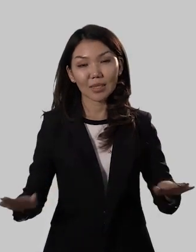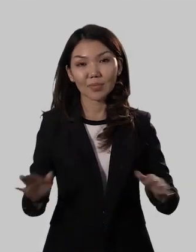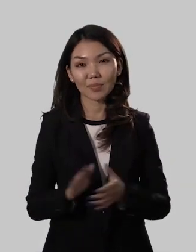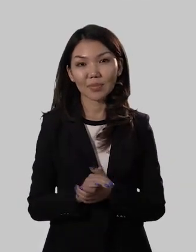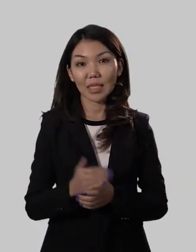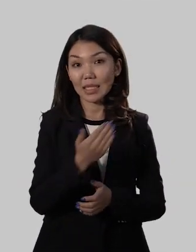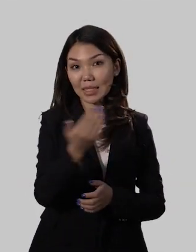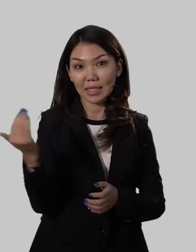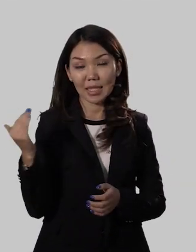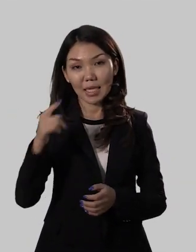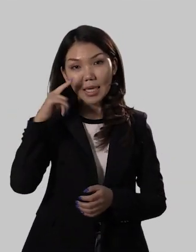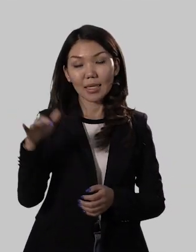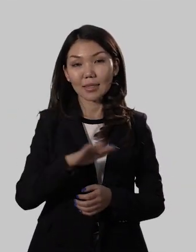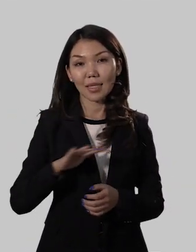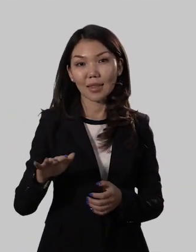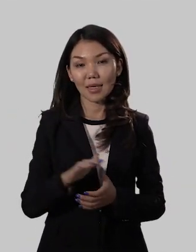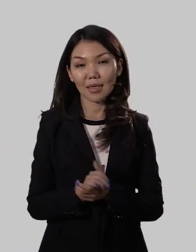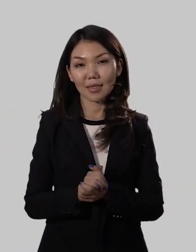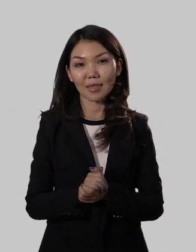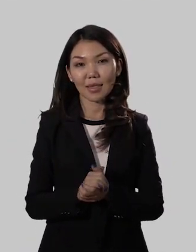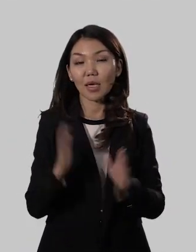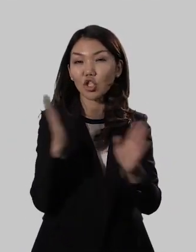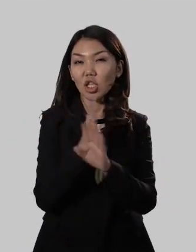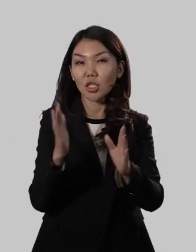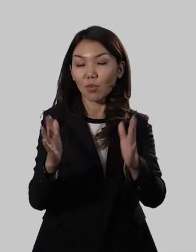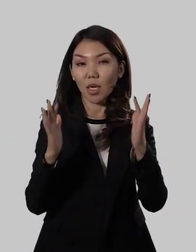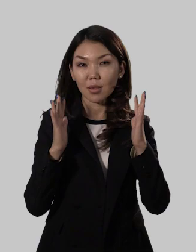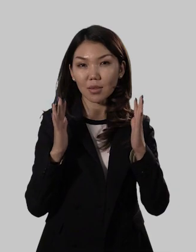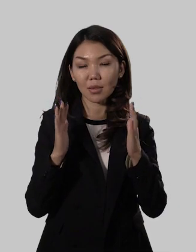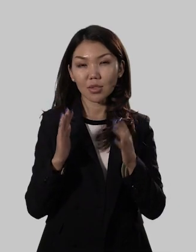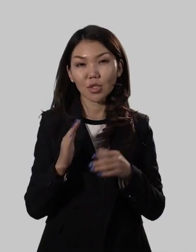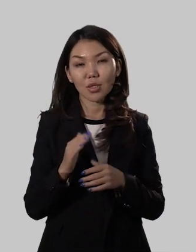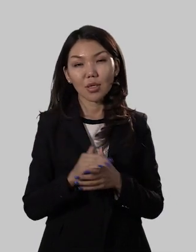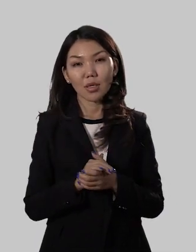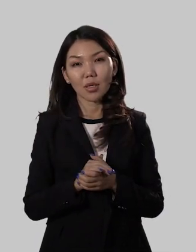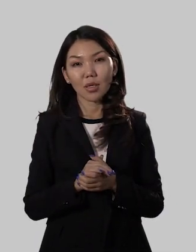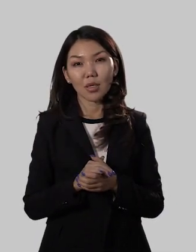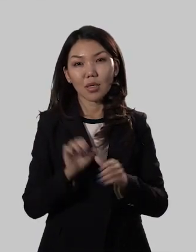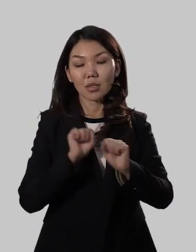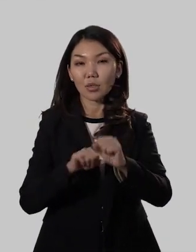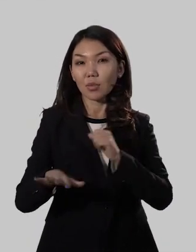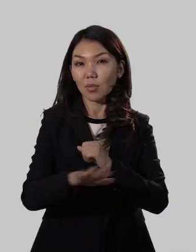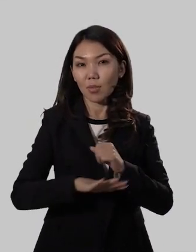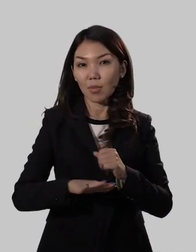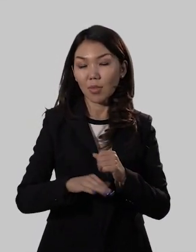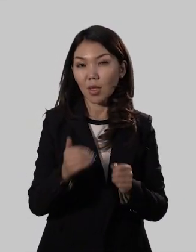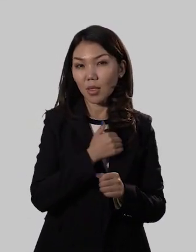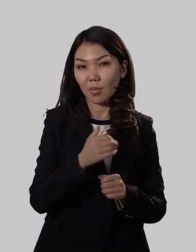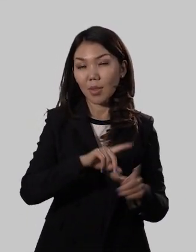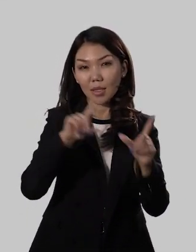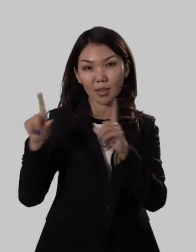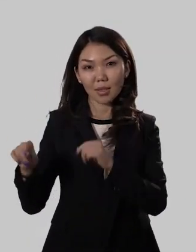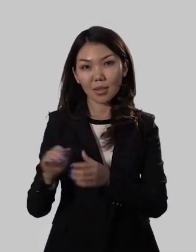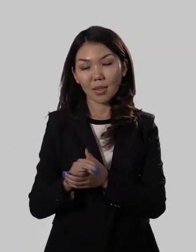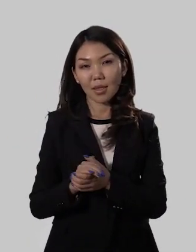Балдар, силер Кыргызстандагы кайсыл жаратылыш паркына же коргуна баргыңар келет.